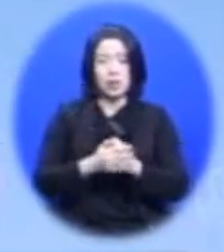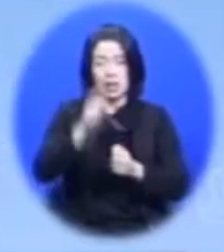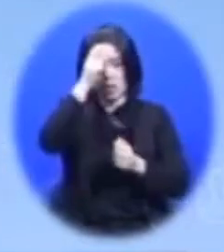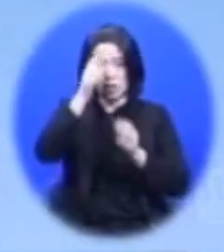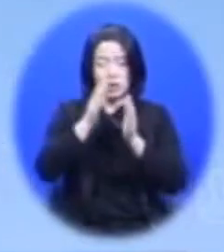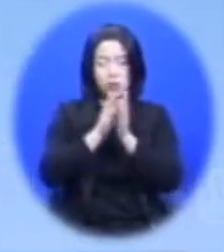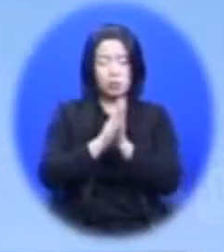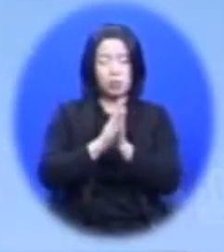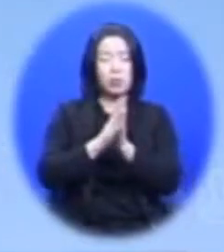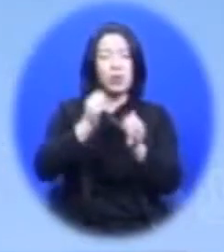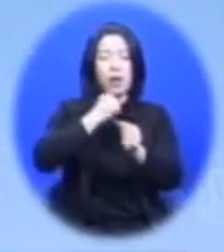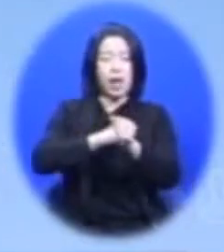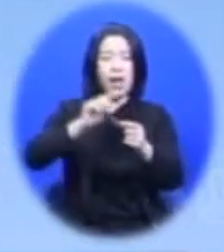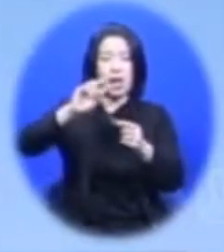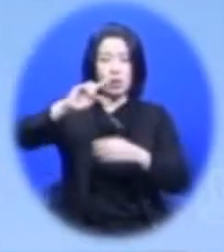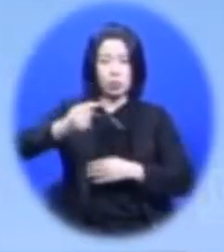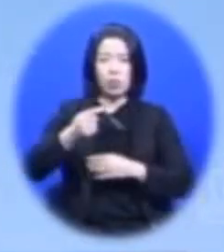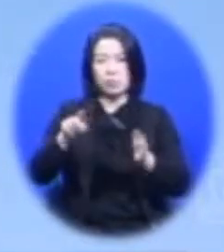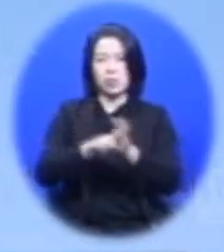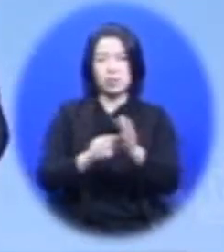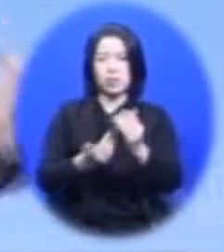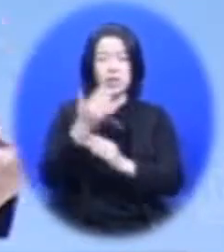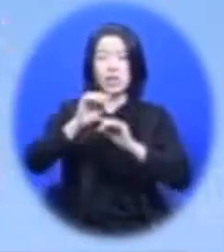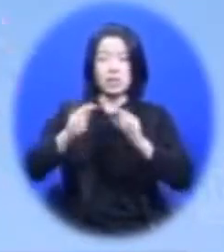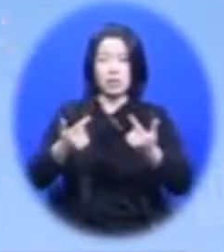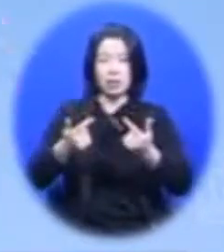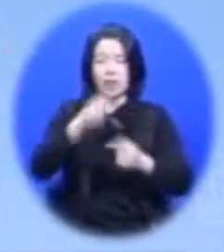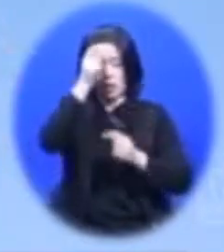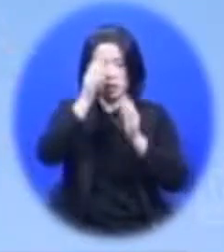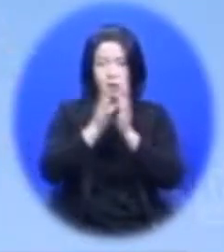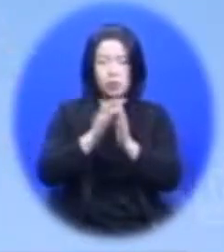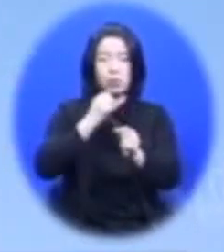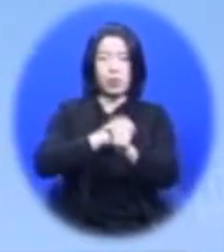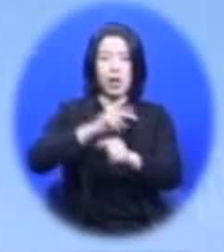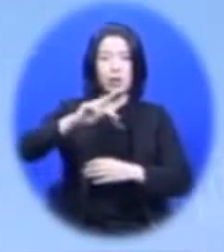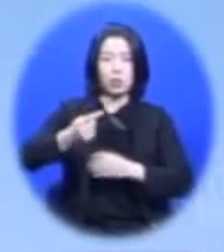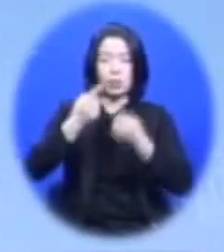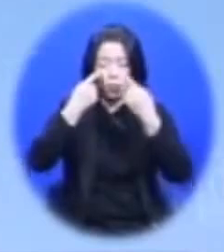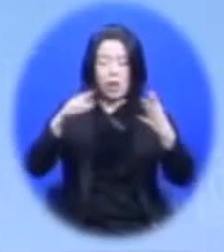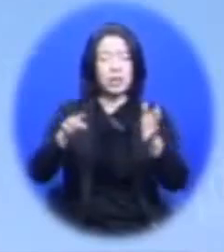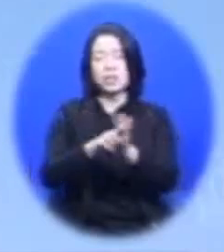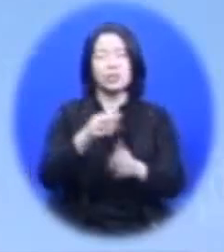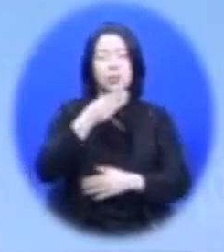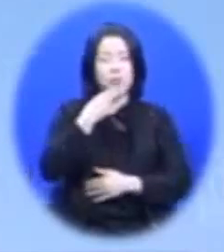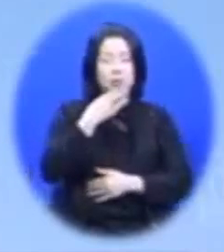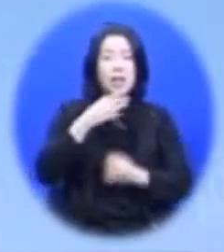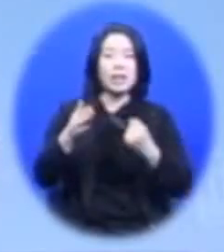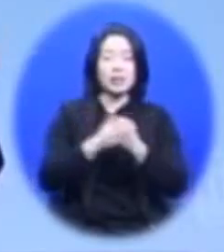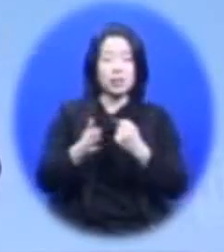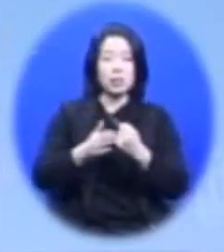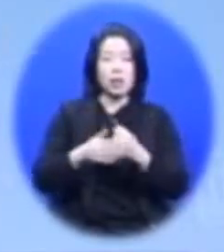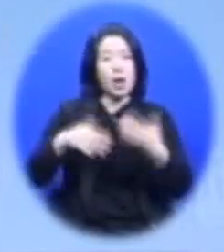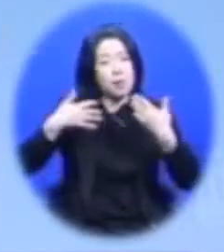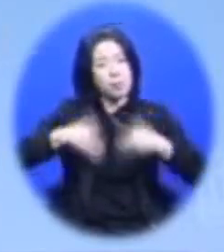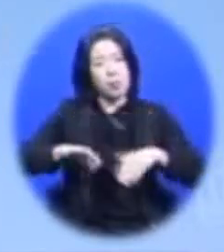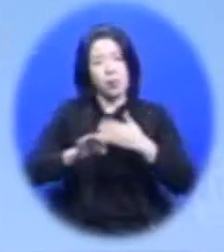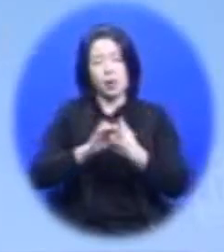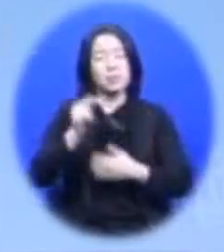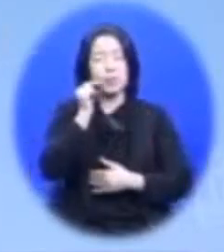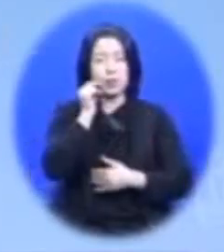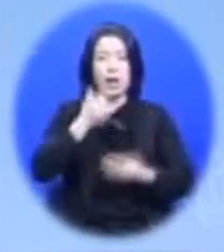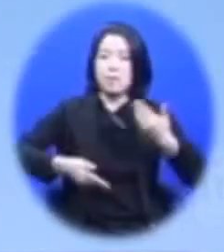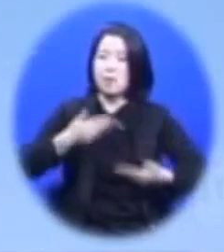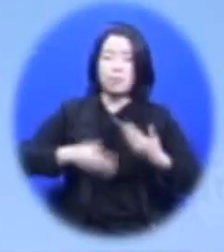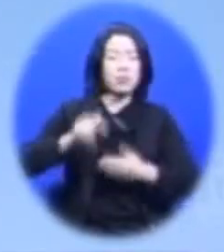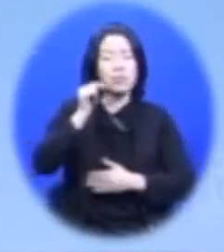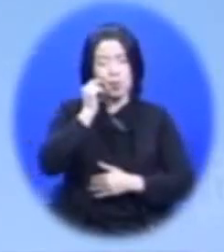기도해도 믿음이 안 생기는 걸, 기도를 해도 확신이 없는 걸. 그러니 피곤하면 못하는 거죠. 바쁘면